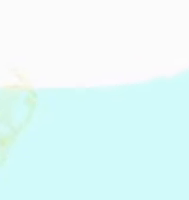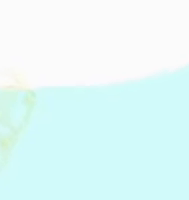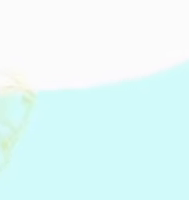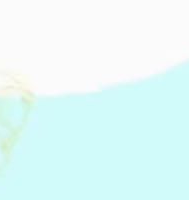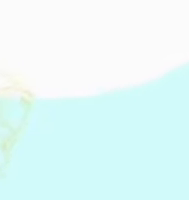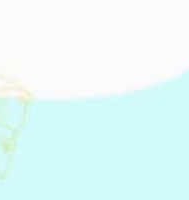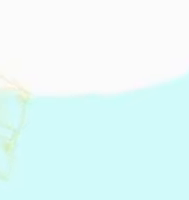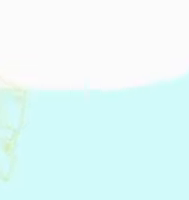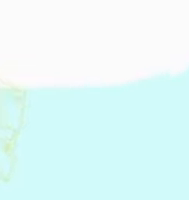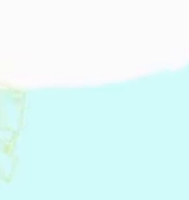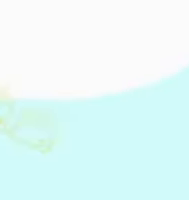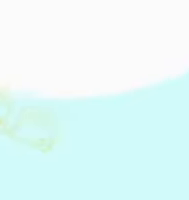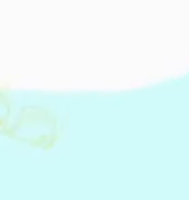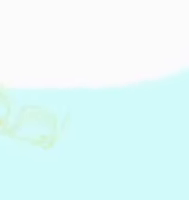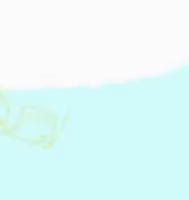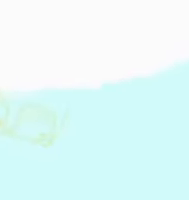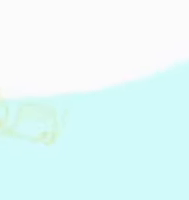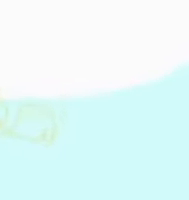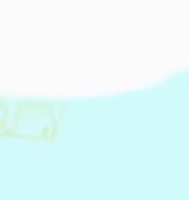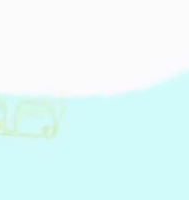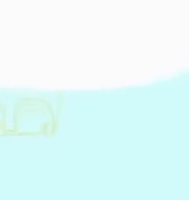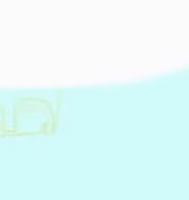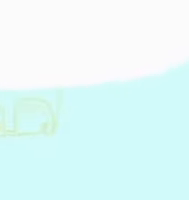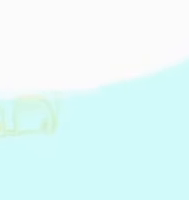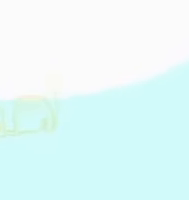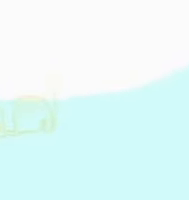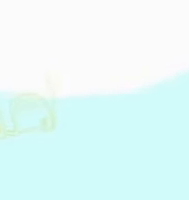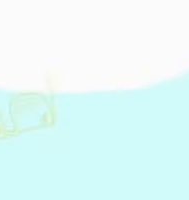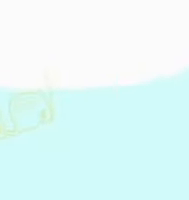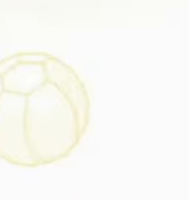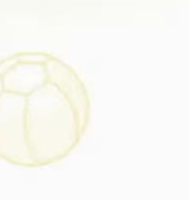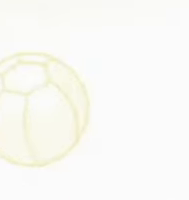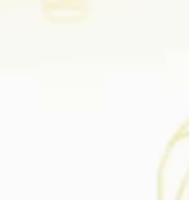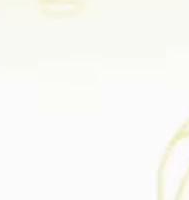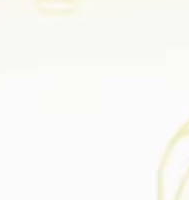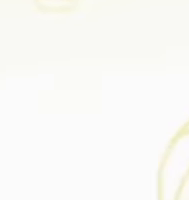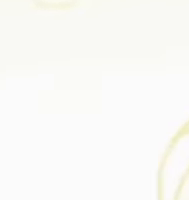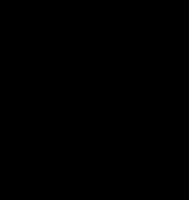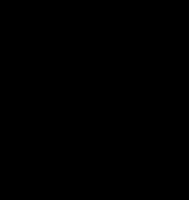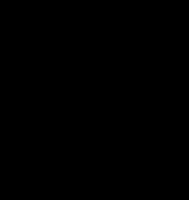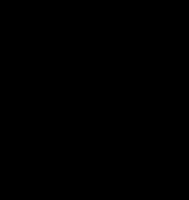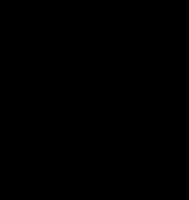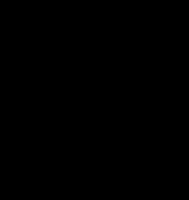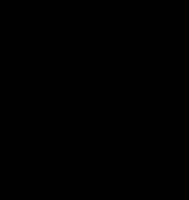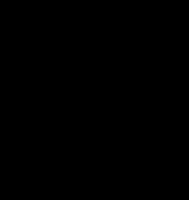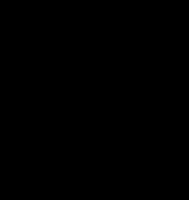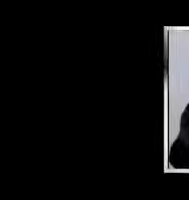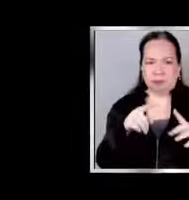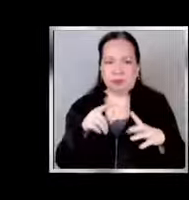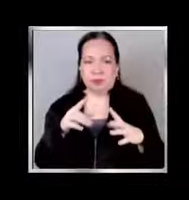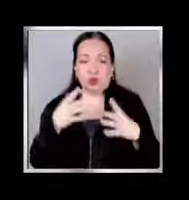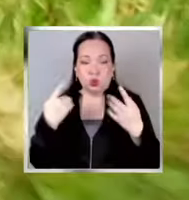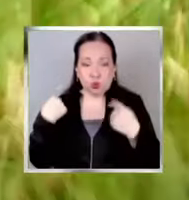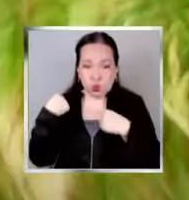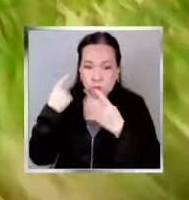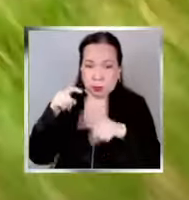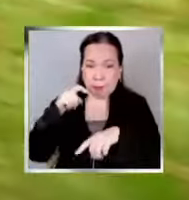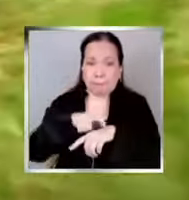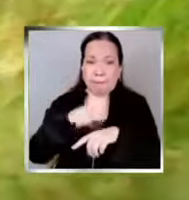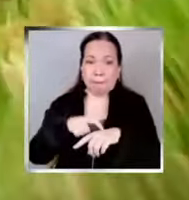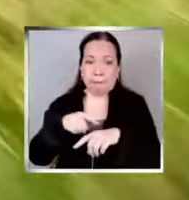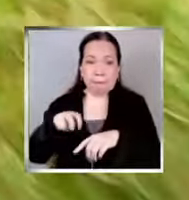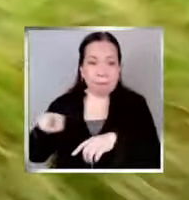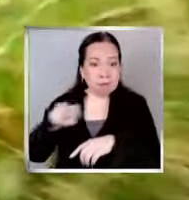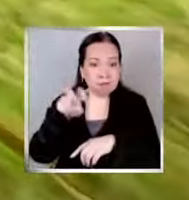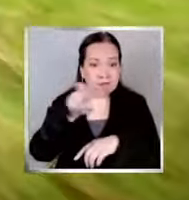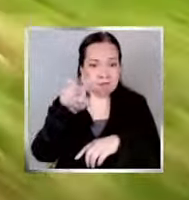Ang dream vacation sa Pinas ng Australian content creator na si Lauren na Aberia. Habang nag-island hopping kasi siya sa Palawan, naramdaman niya na